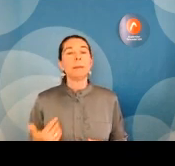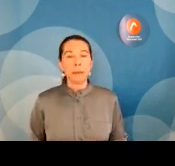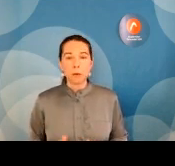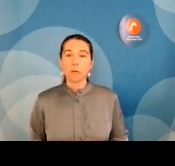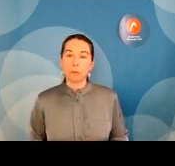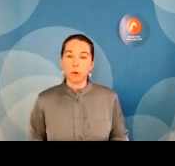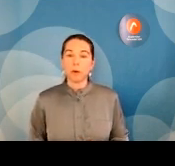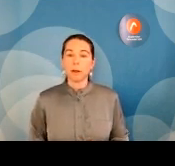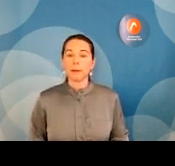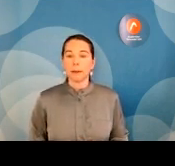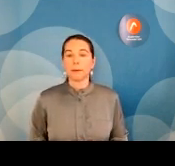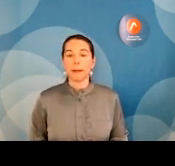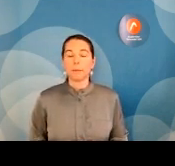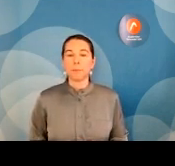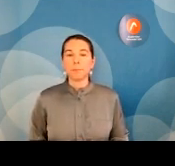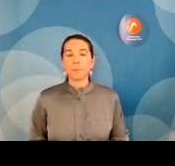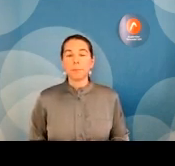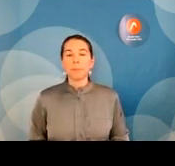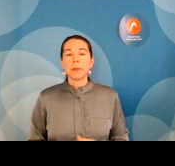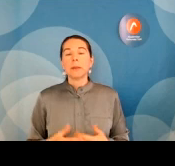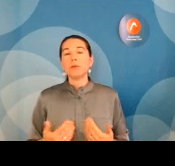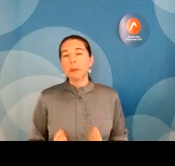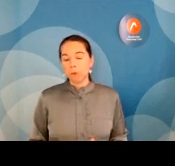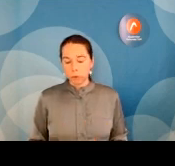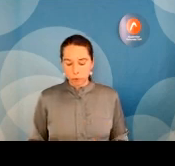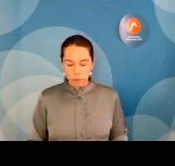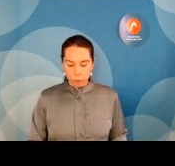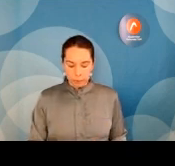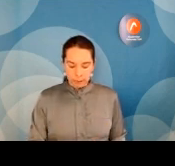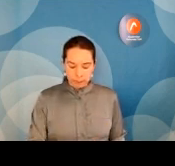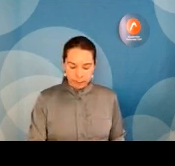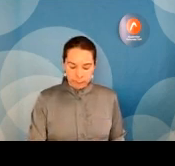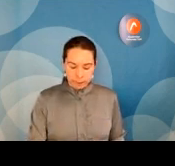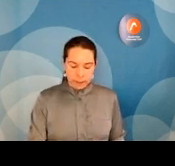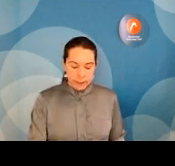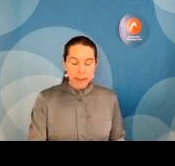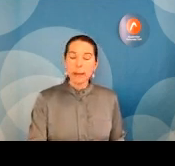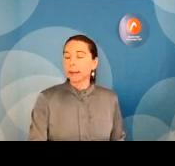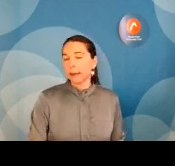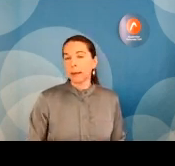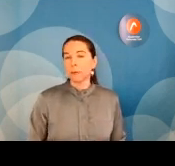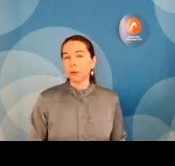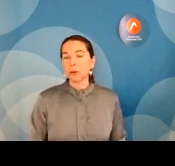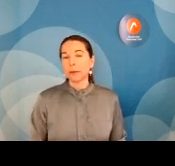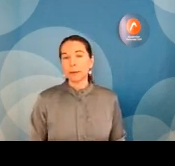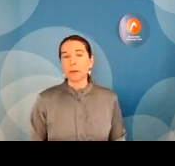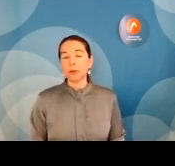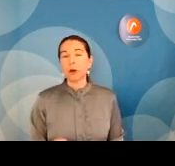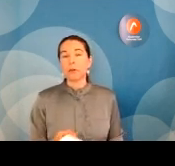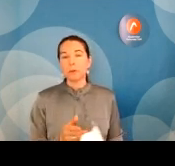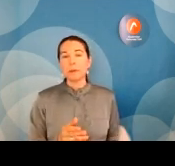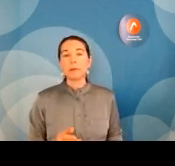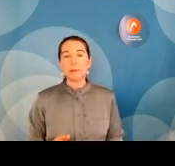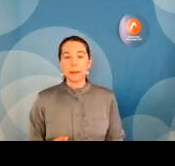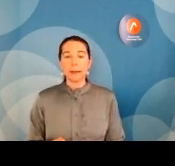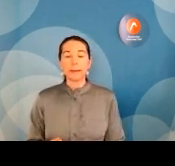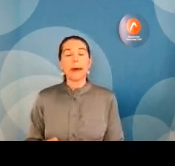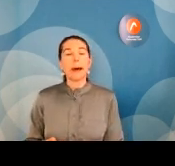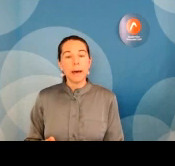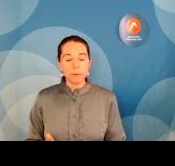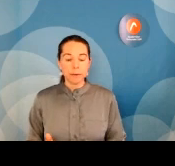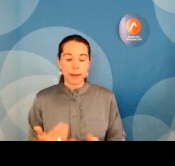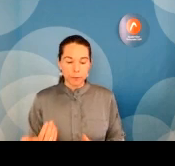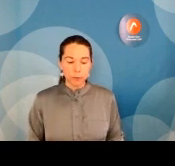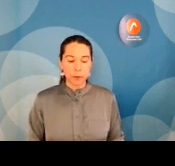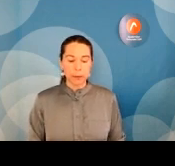när man inte får vara sig själv. Det finns också, som jag nämnde innan, en hel del forskningsresultat som visar det